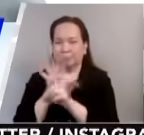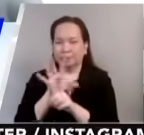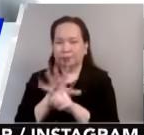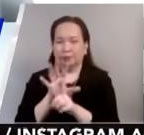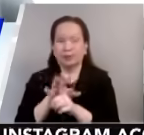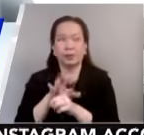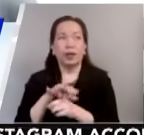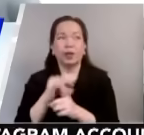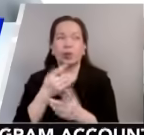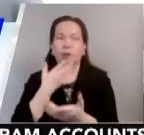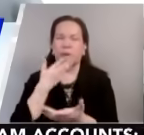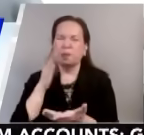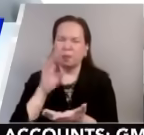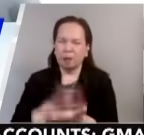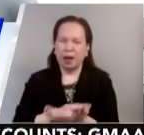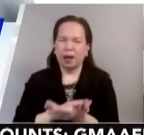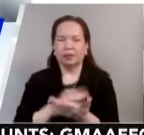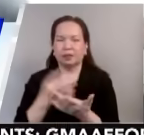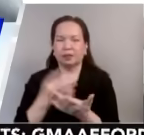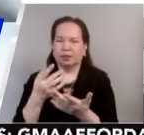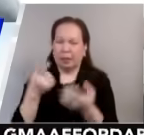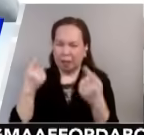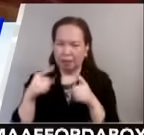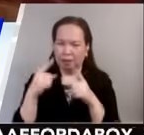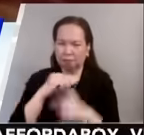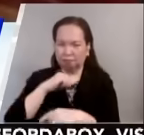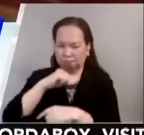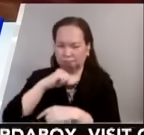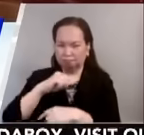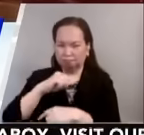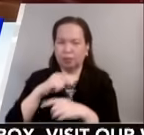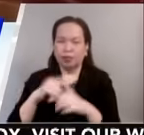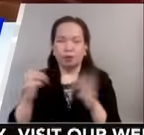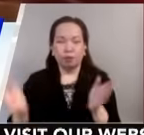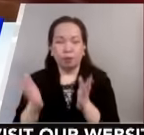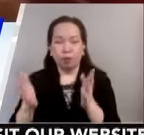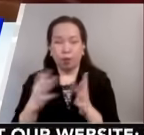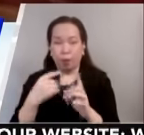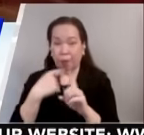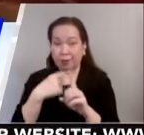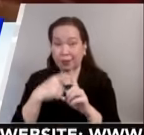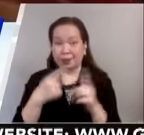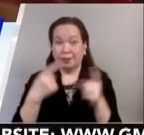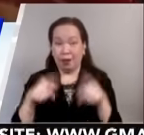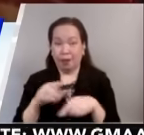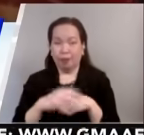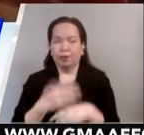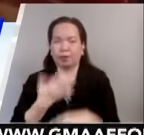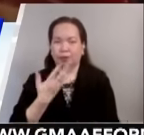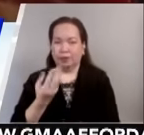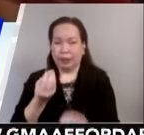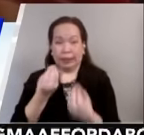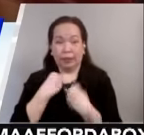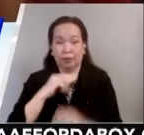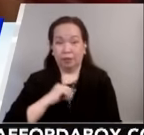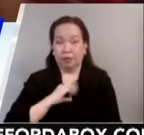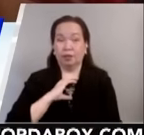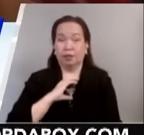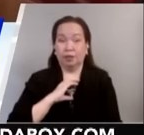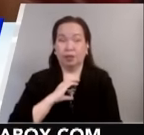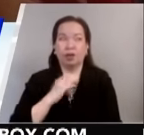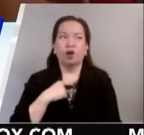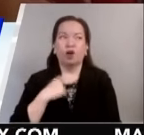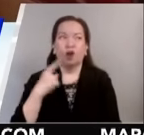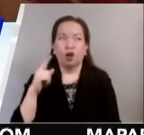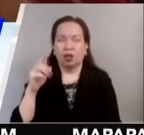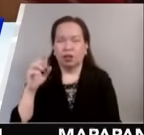vibes and encourage good vibes in your life Padagdag lang lakas ng loob kasi year of the dragon ako kaya feeling